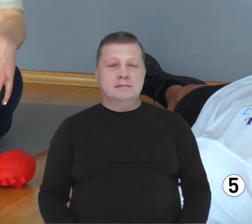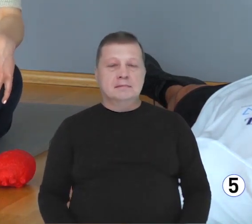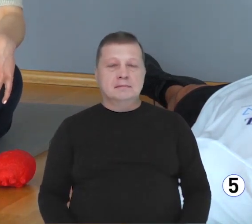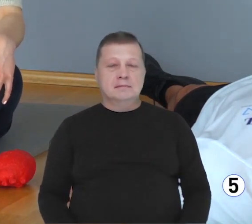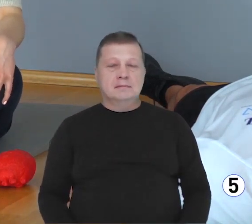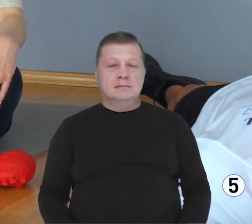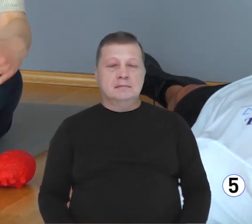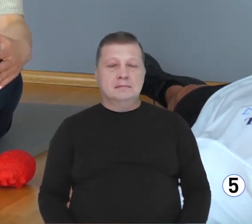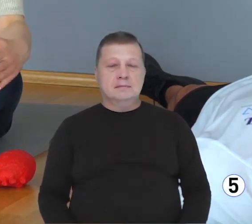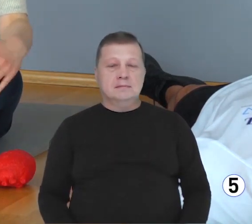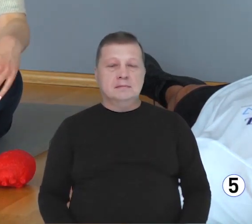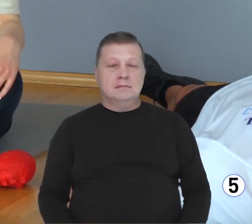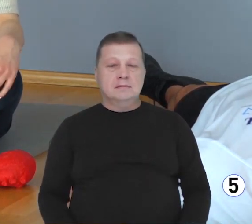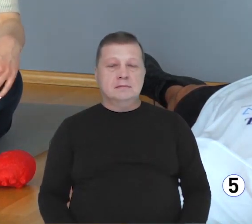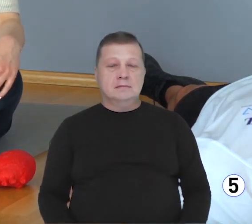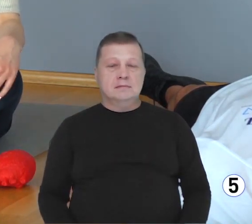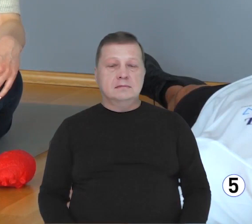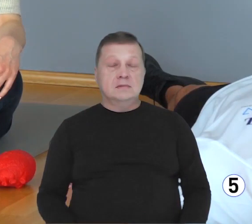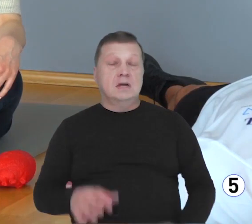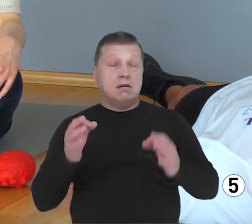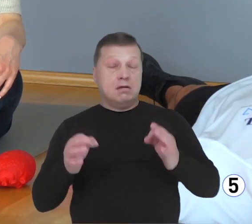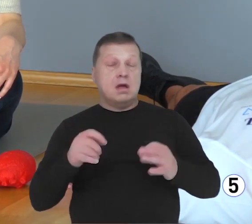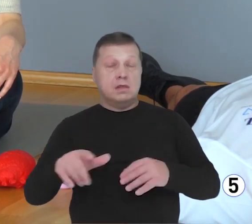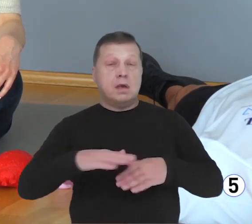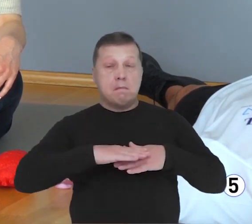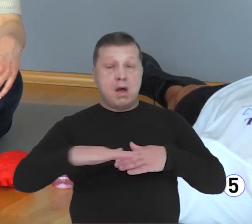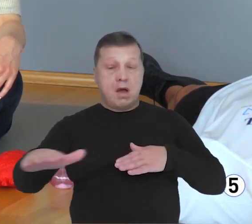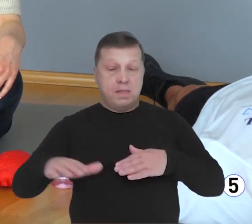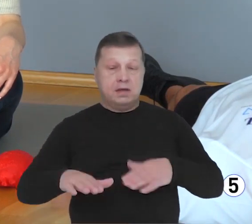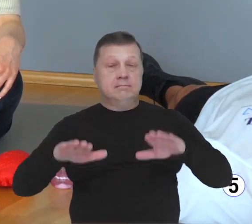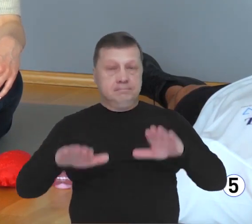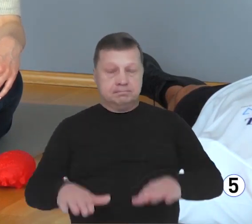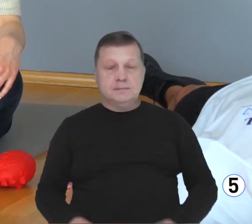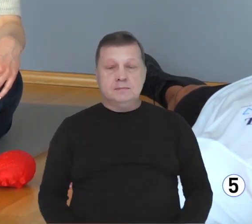Znajdź się tu, gdzie jesteś, na macie.